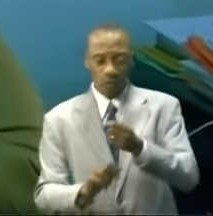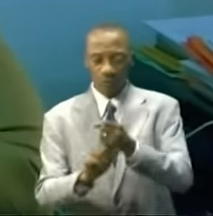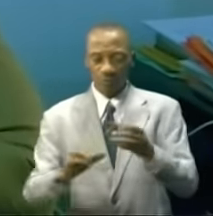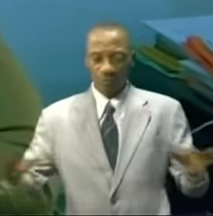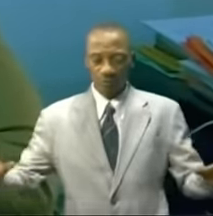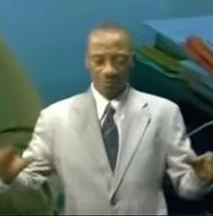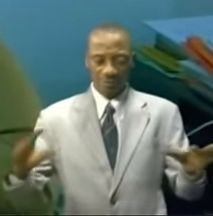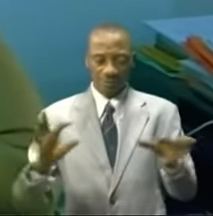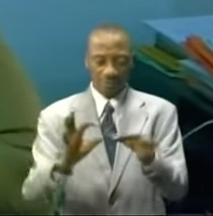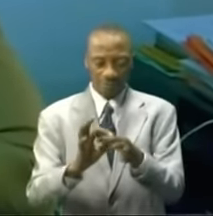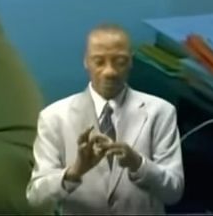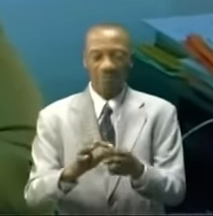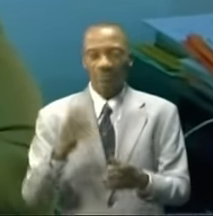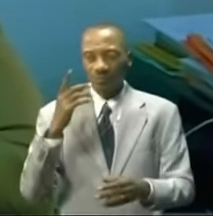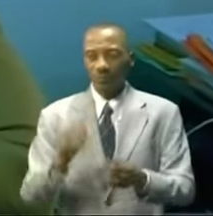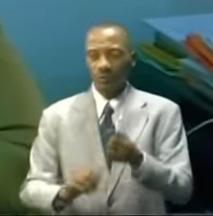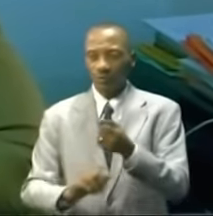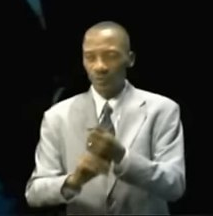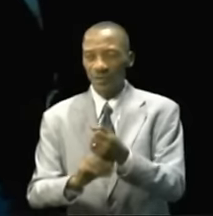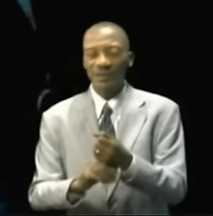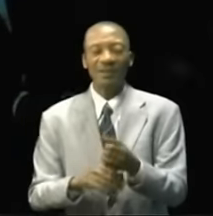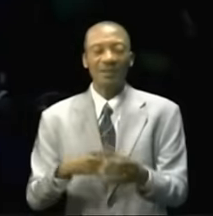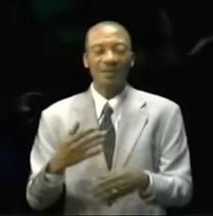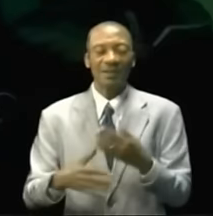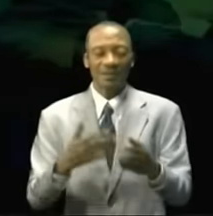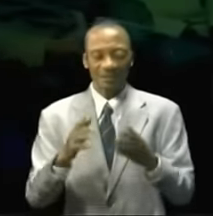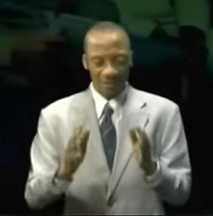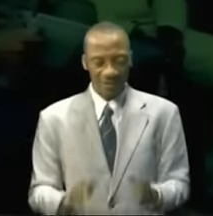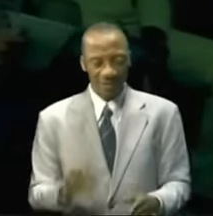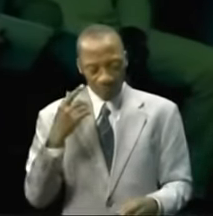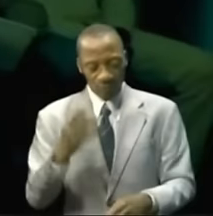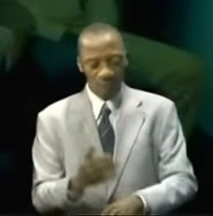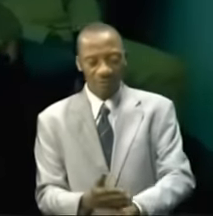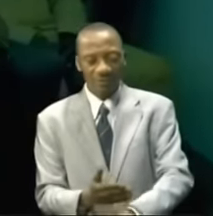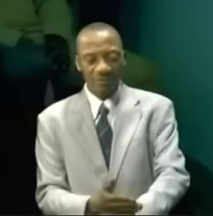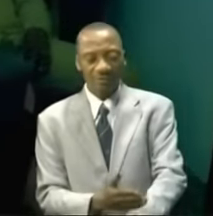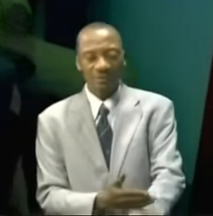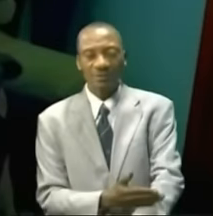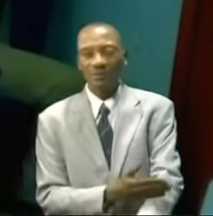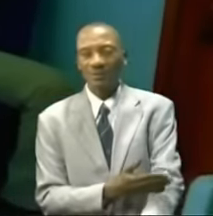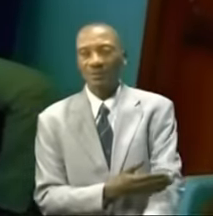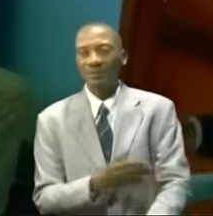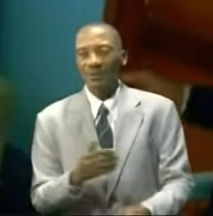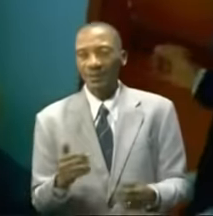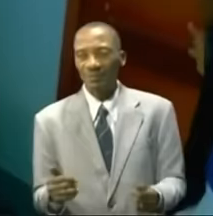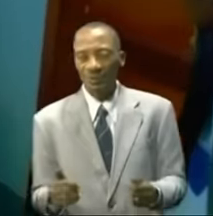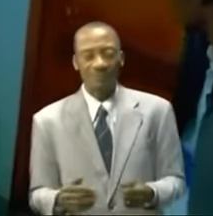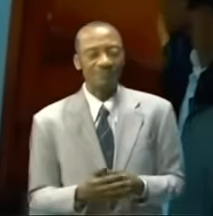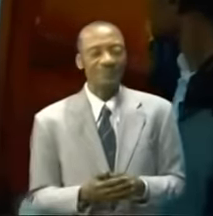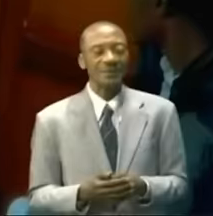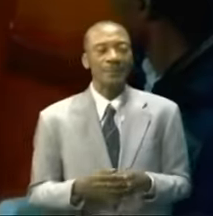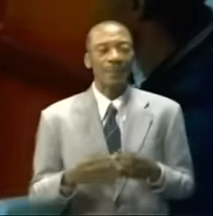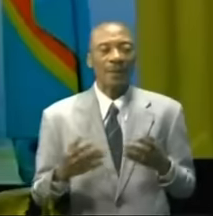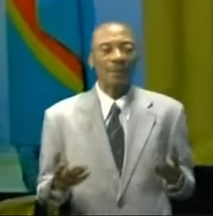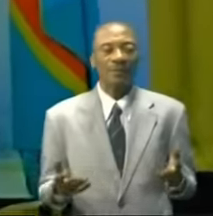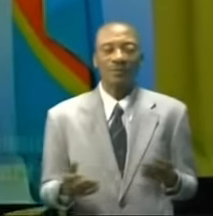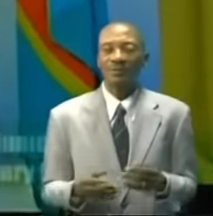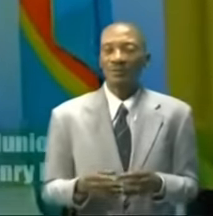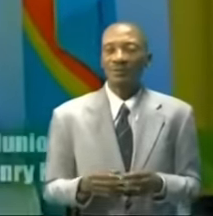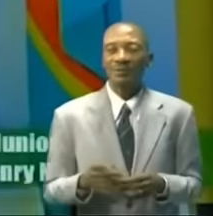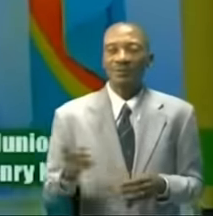a restitué au chef des cellules Veni de son territoire le gros de l'atelier sous la validation de la loi